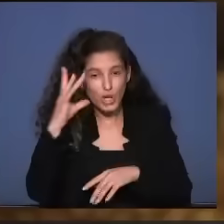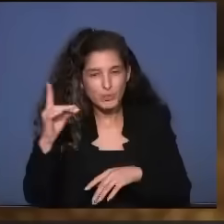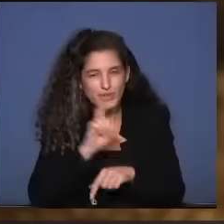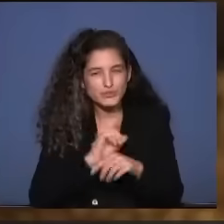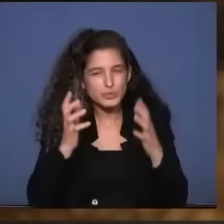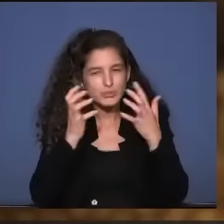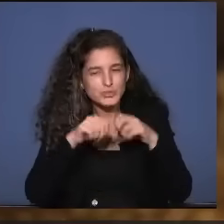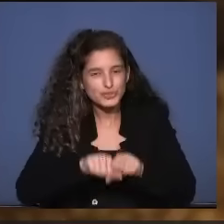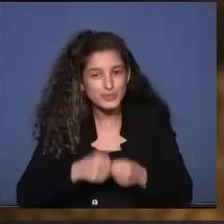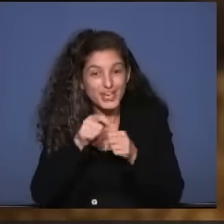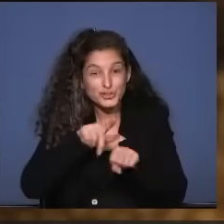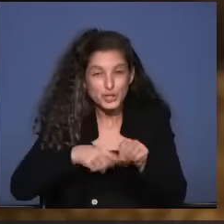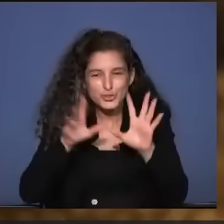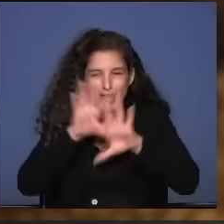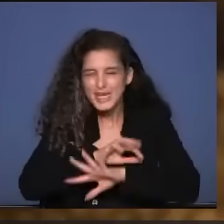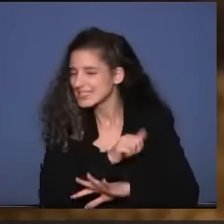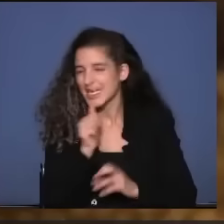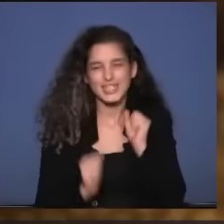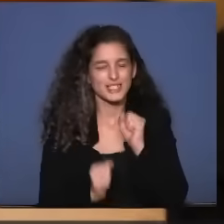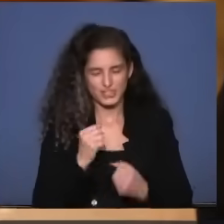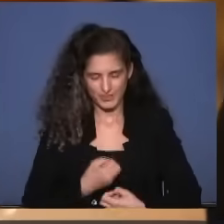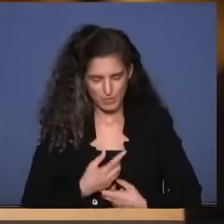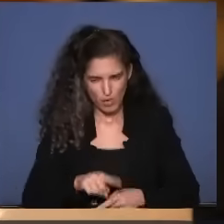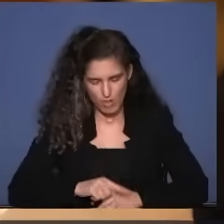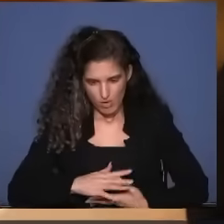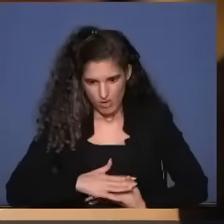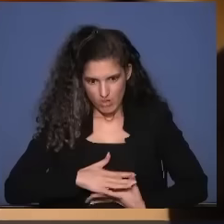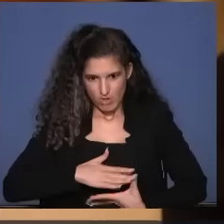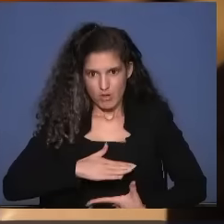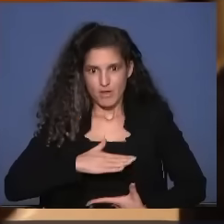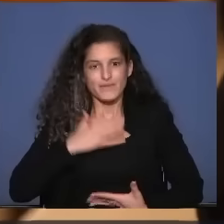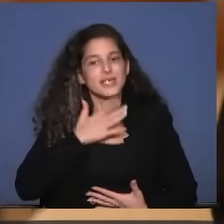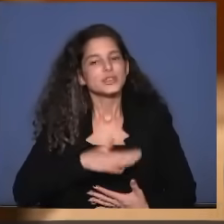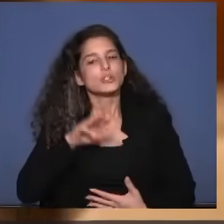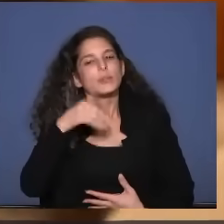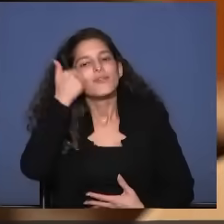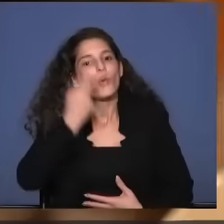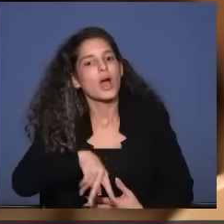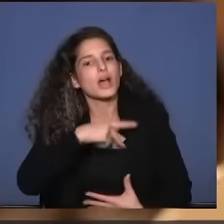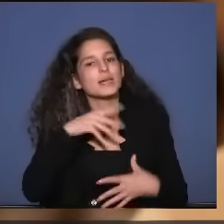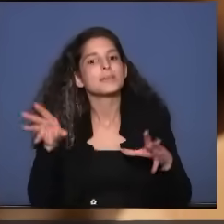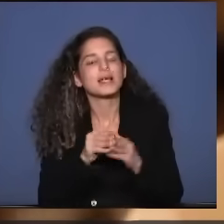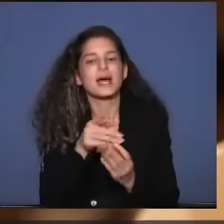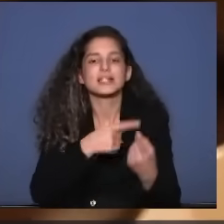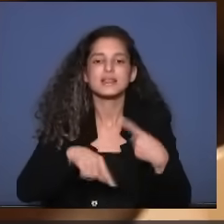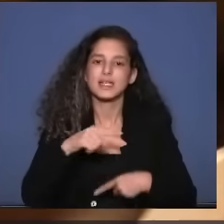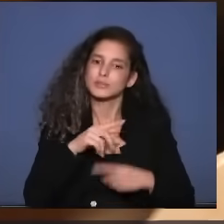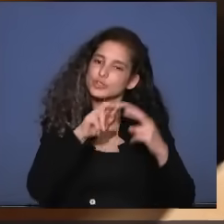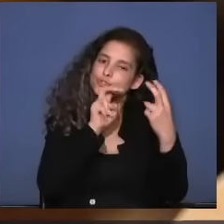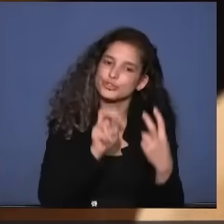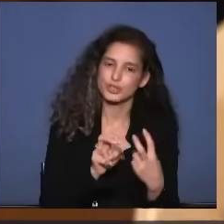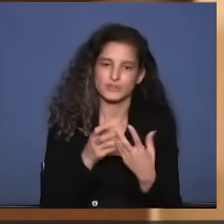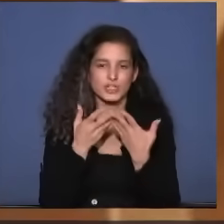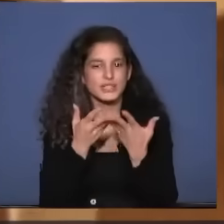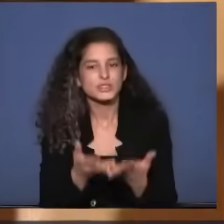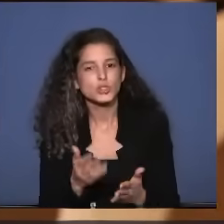אלו השעות הקשות יותר שהדברים יוצאים החוצה. ורצינו שיהיה מבוגר אחראי יחד איתם, שישב איתם, שעזור להם